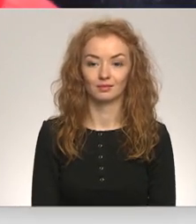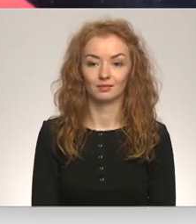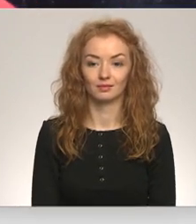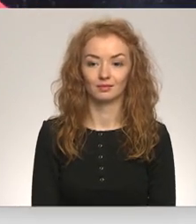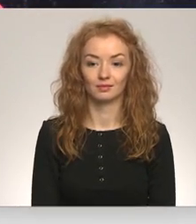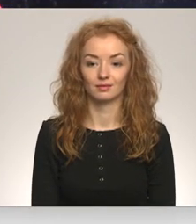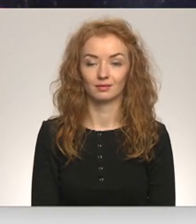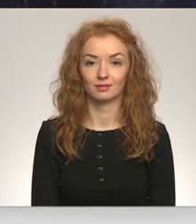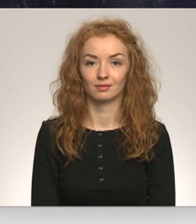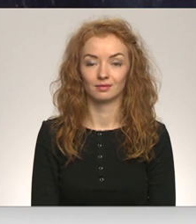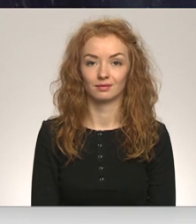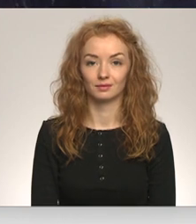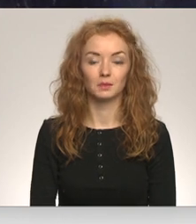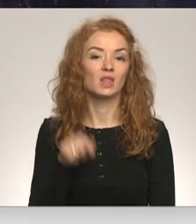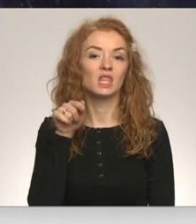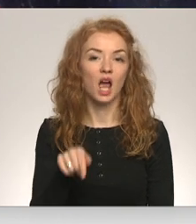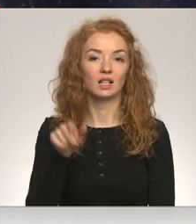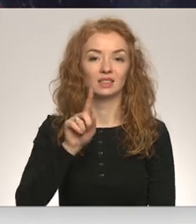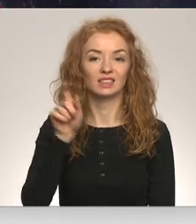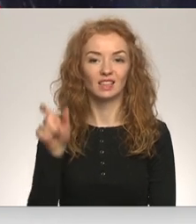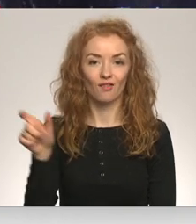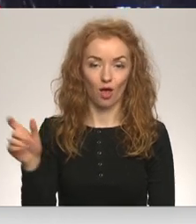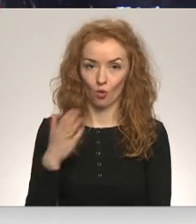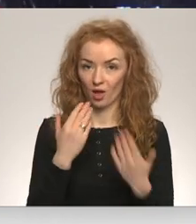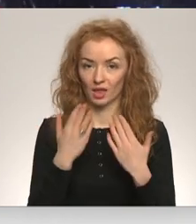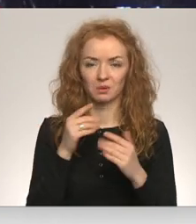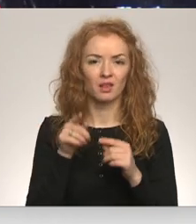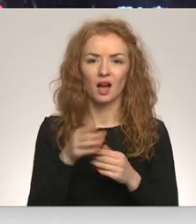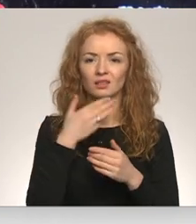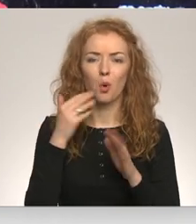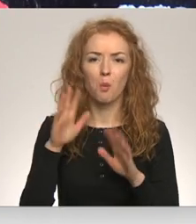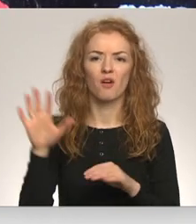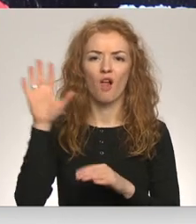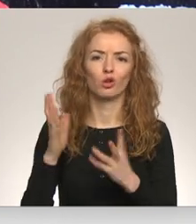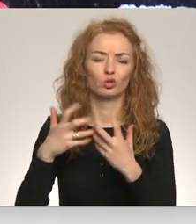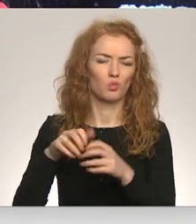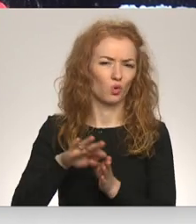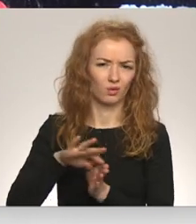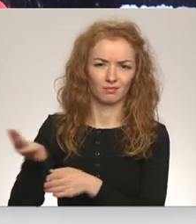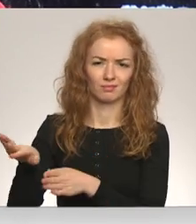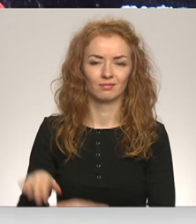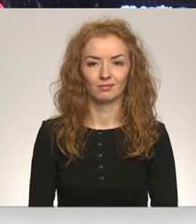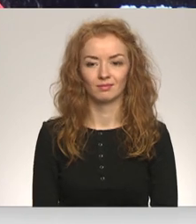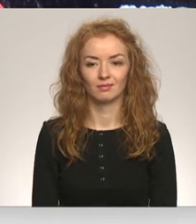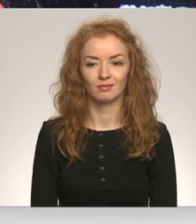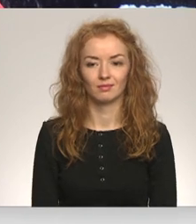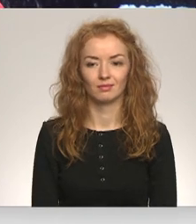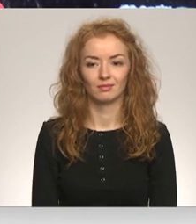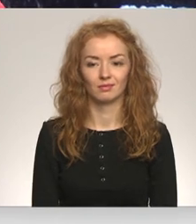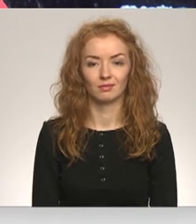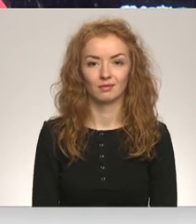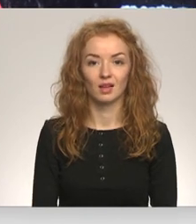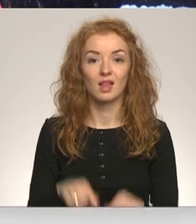Eta čelēčiskie atnošēņi. Tās ir cilvēciskās attiecības. Tās nav par valstu politiku. Politiki vāpšē v celom. Tas ir